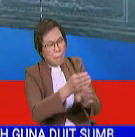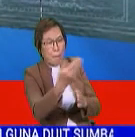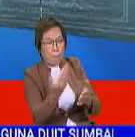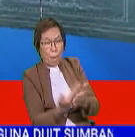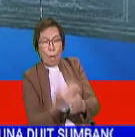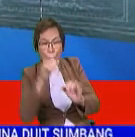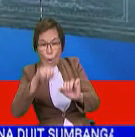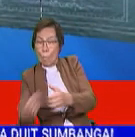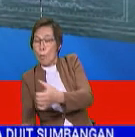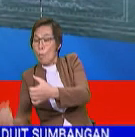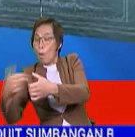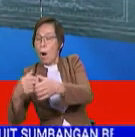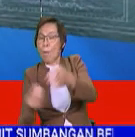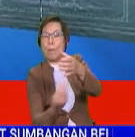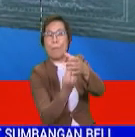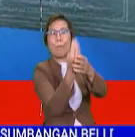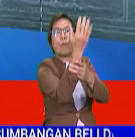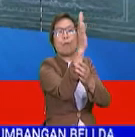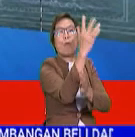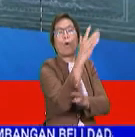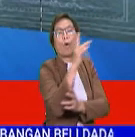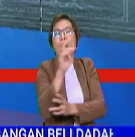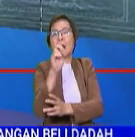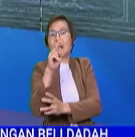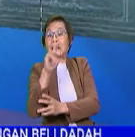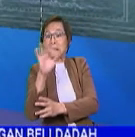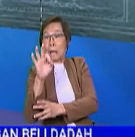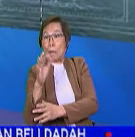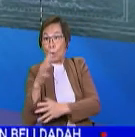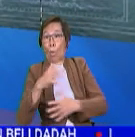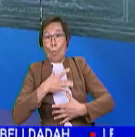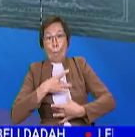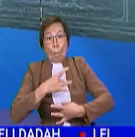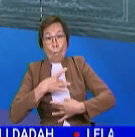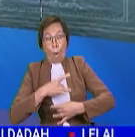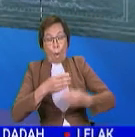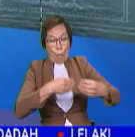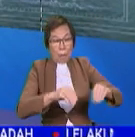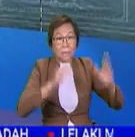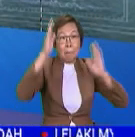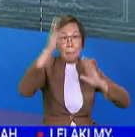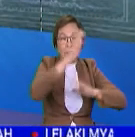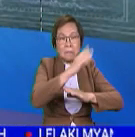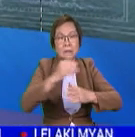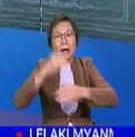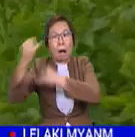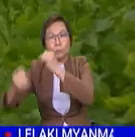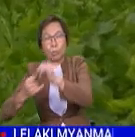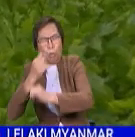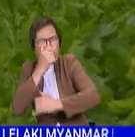ya boleh dicuri adalah penanaman pokok kenafa semakin mendapat tempat dalam pasaran tempatan dan antarabangsa